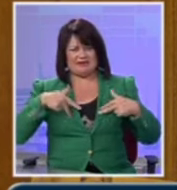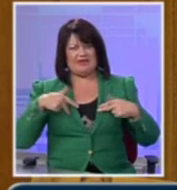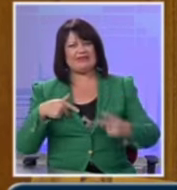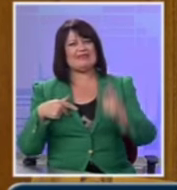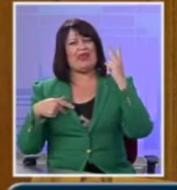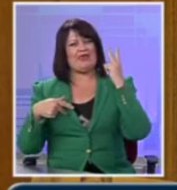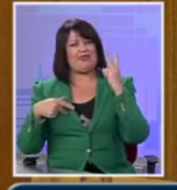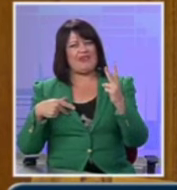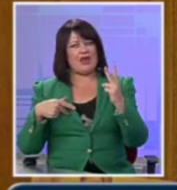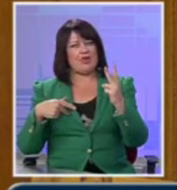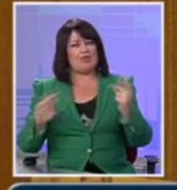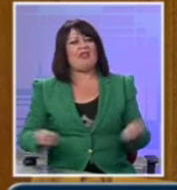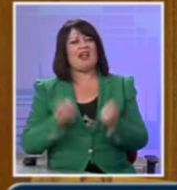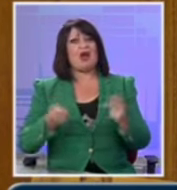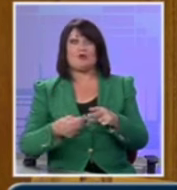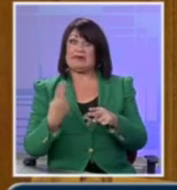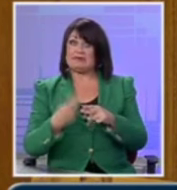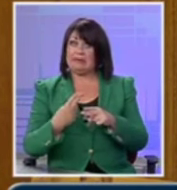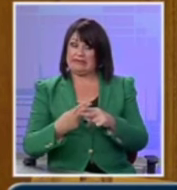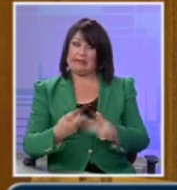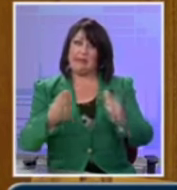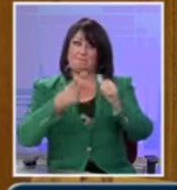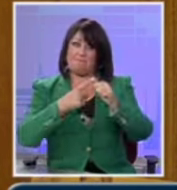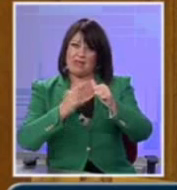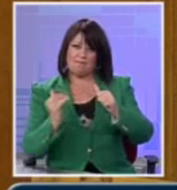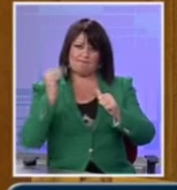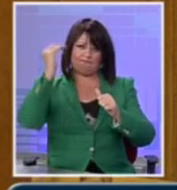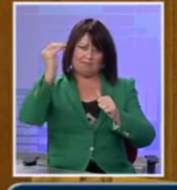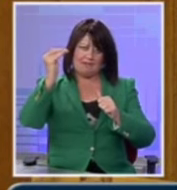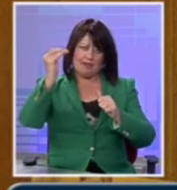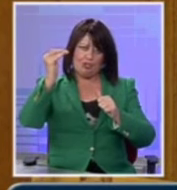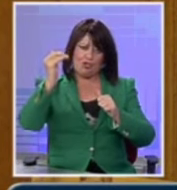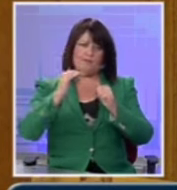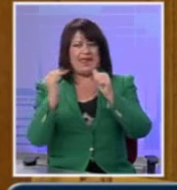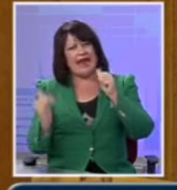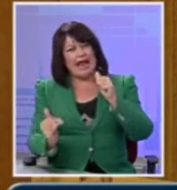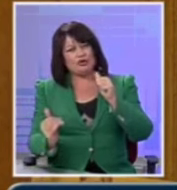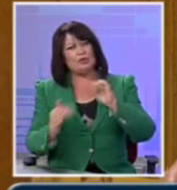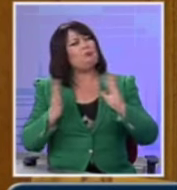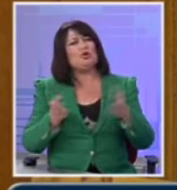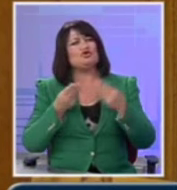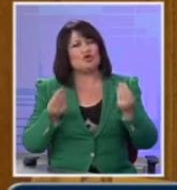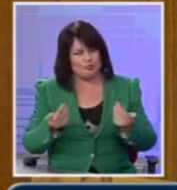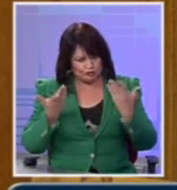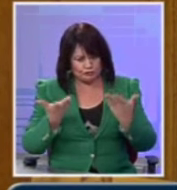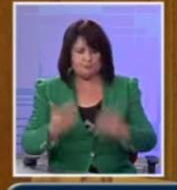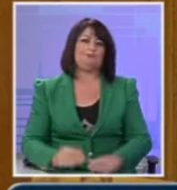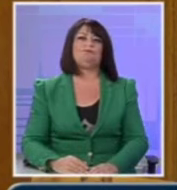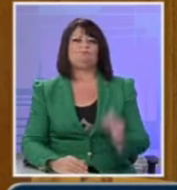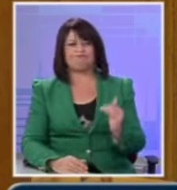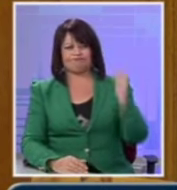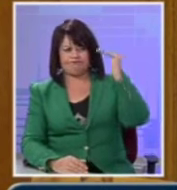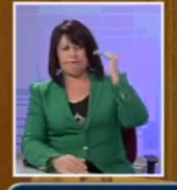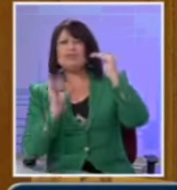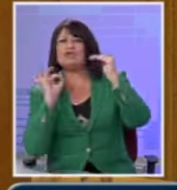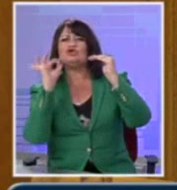μεγάλες εδώ ενέργειες. Μία από τα πάνω, ας το πω έτσι σχηματικά, και μία από τα κάτω. Από τα πάνω ο στόχος